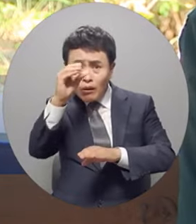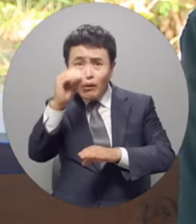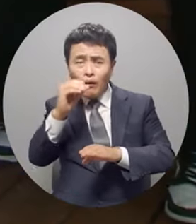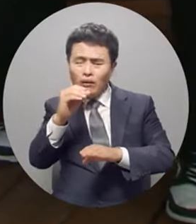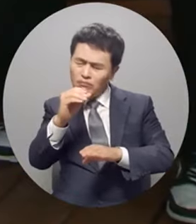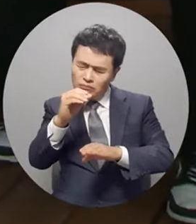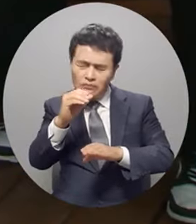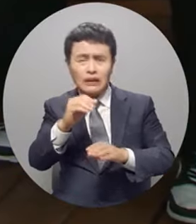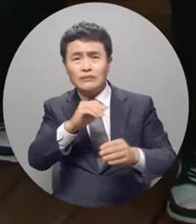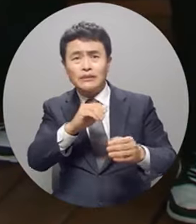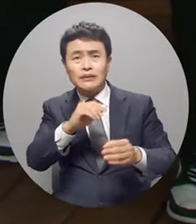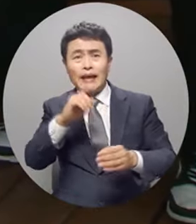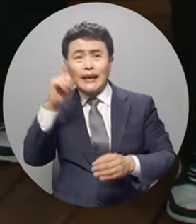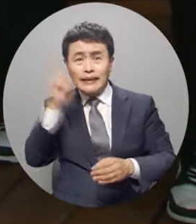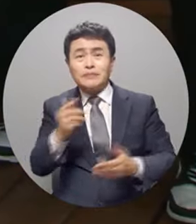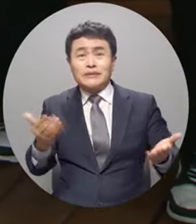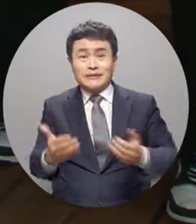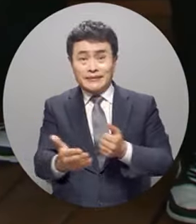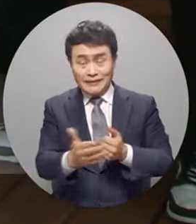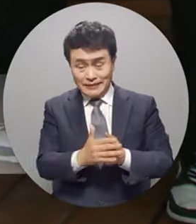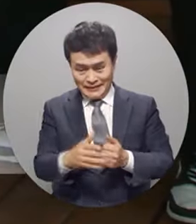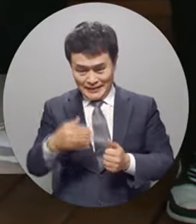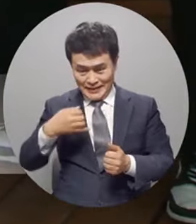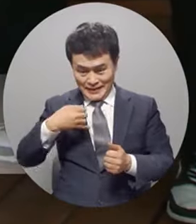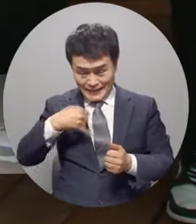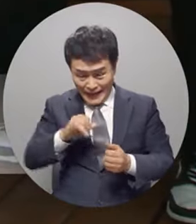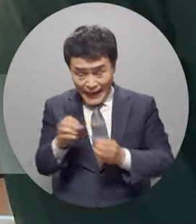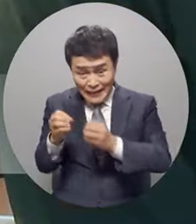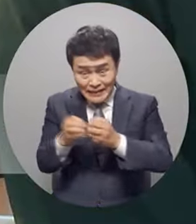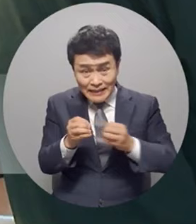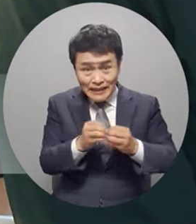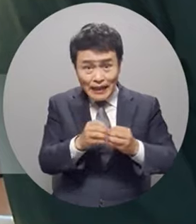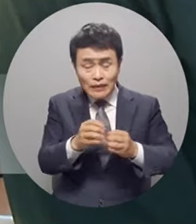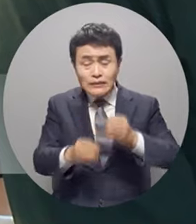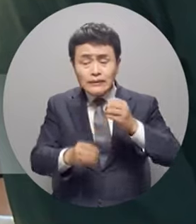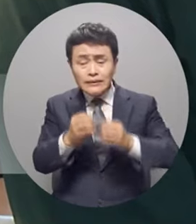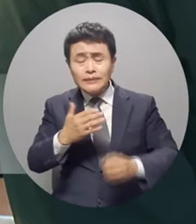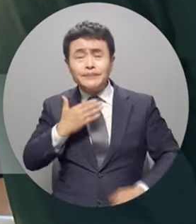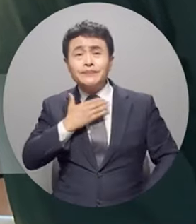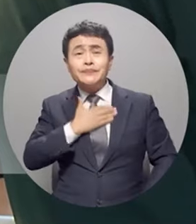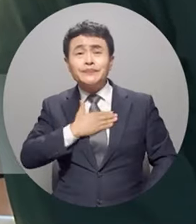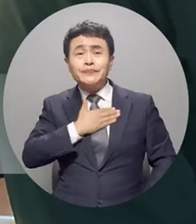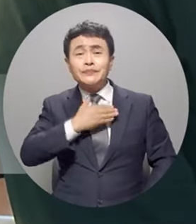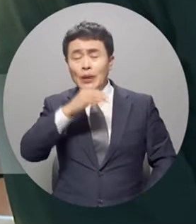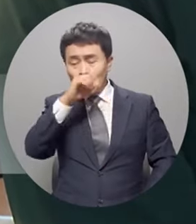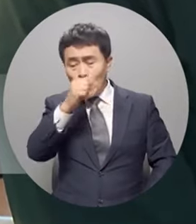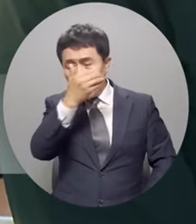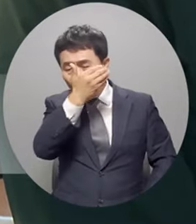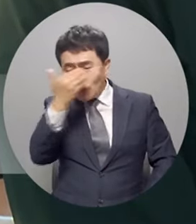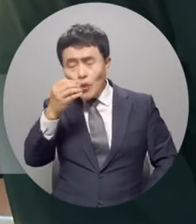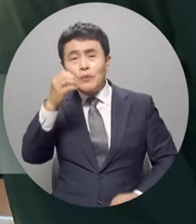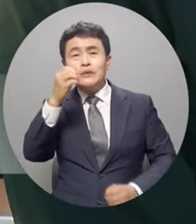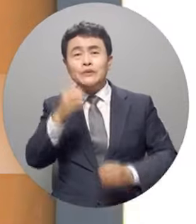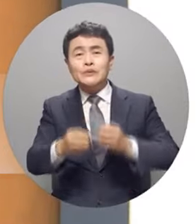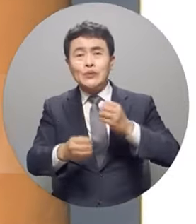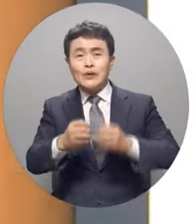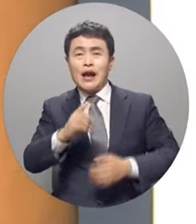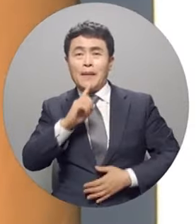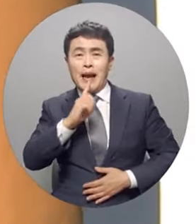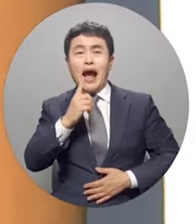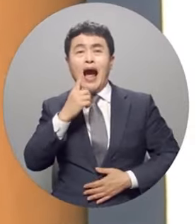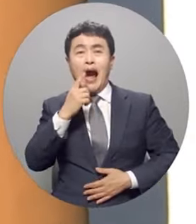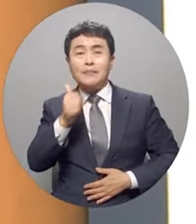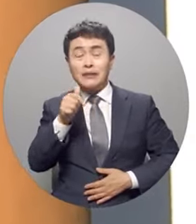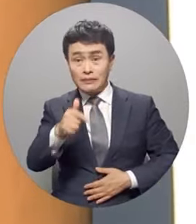죽음이에요. 딸을 한 문장으로 표현하면 시적 감수성을 가진 좋은 젊은 소설가라는 아버지.